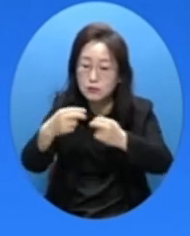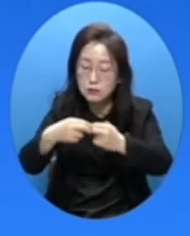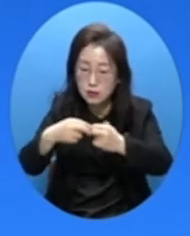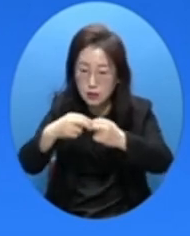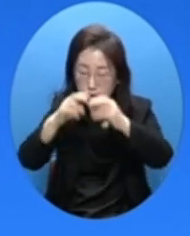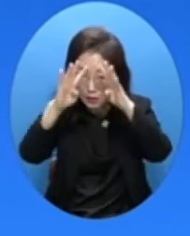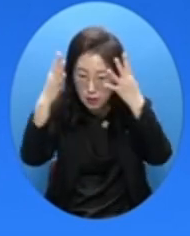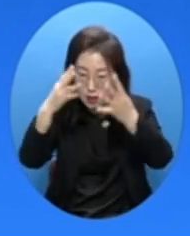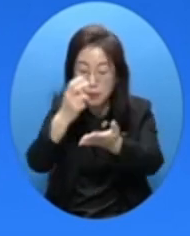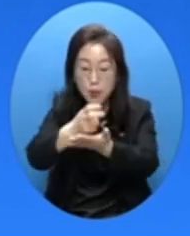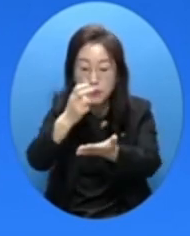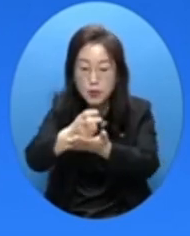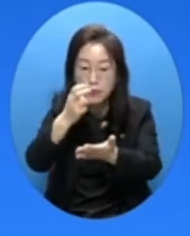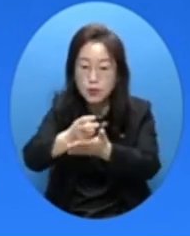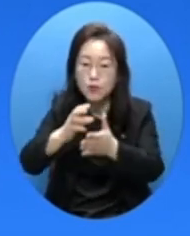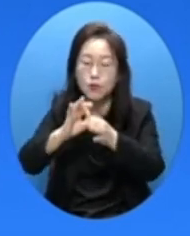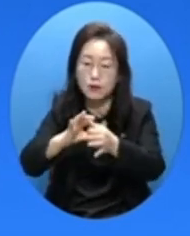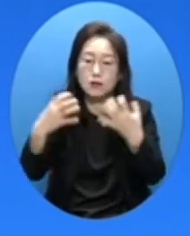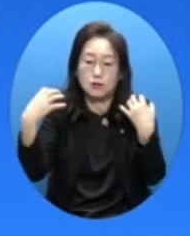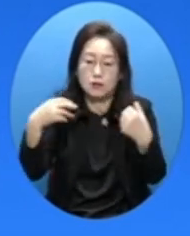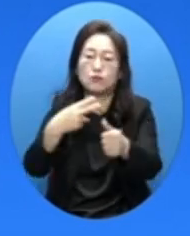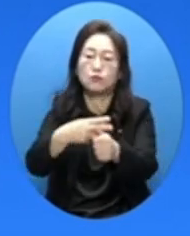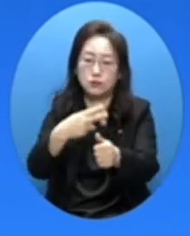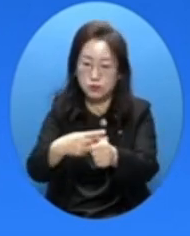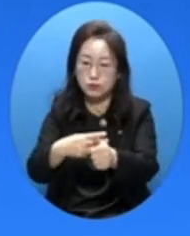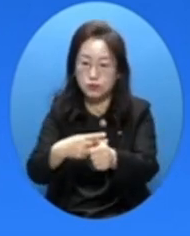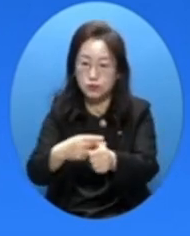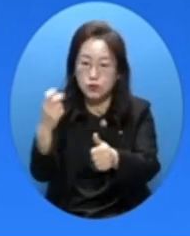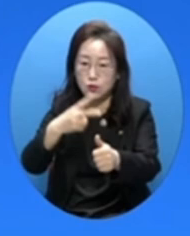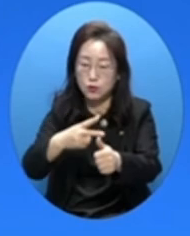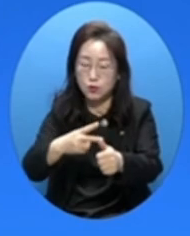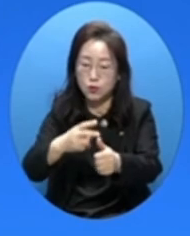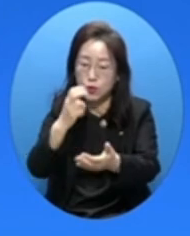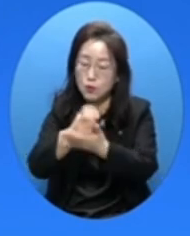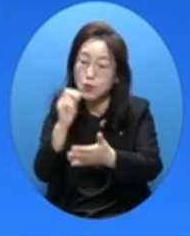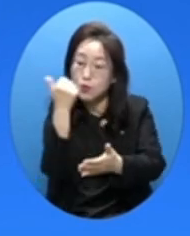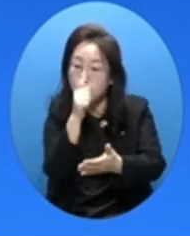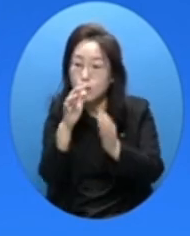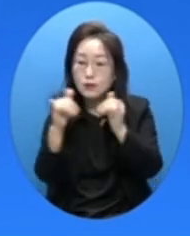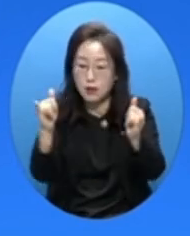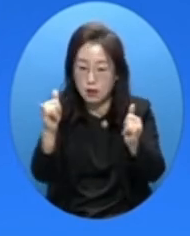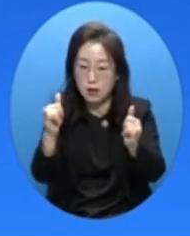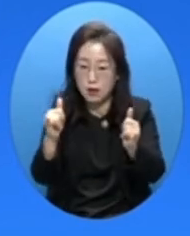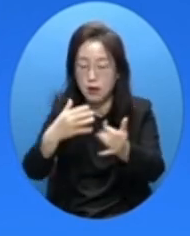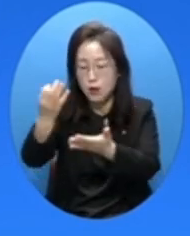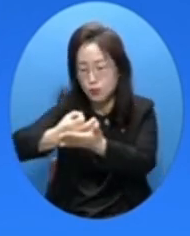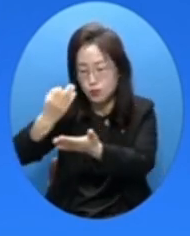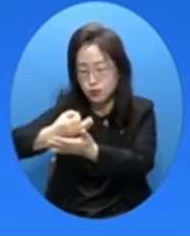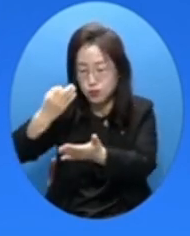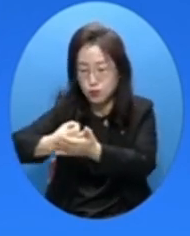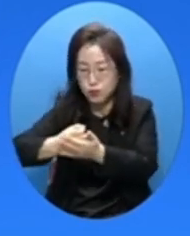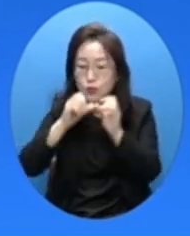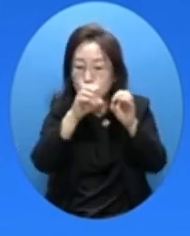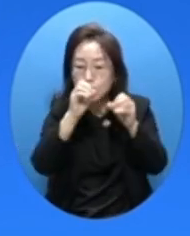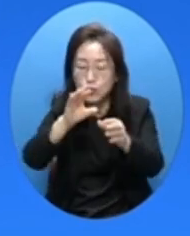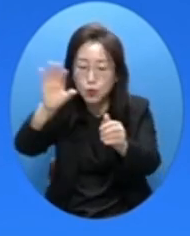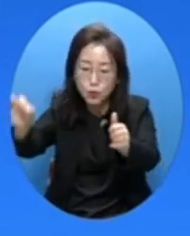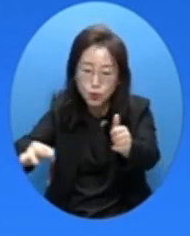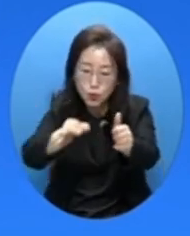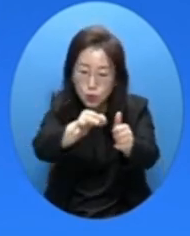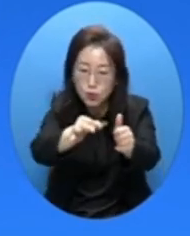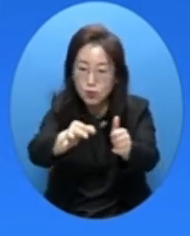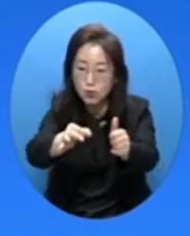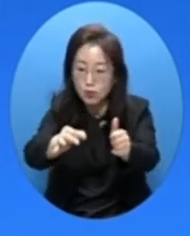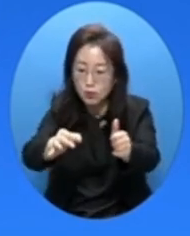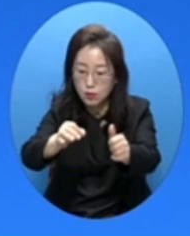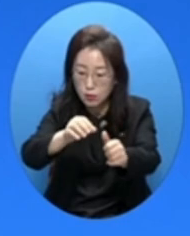의과대학의 법률 책임 담당 교수로서 또 로펌의 대표로 있으면서 모든 수입을 다 선교하는 일에 썼는데 어떻게 이런